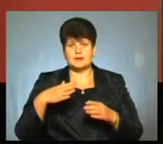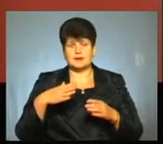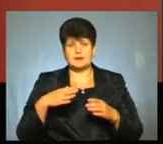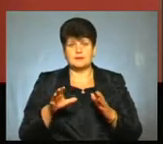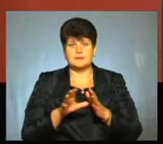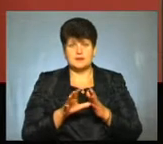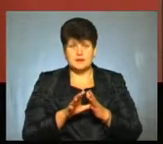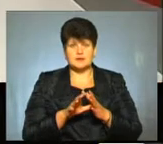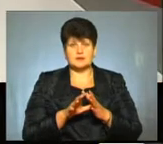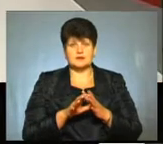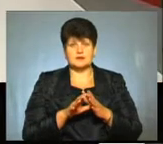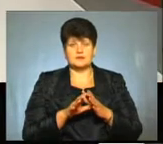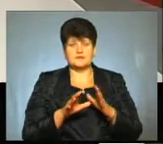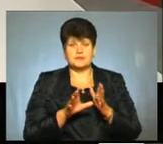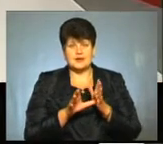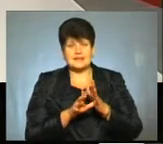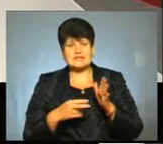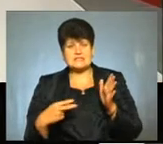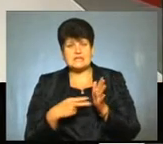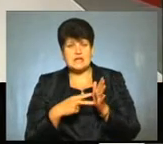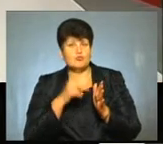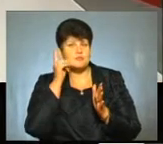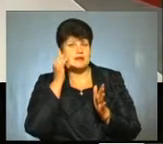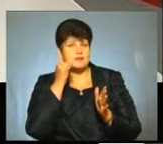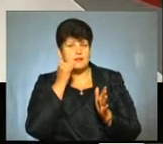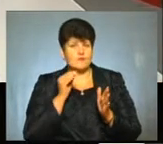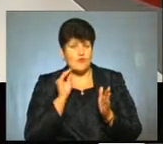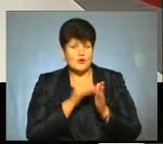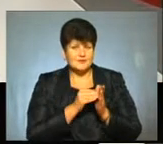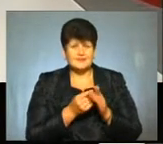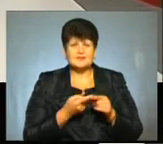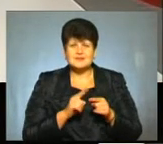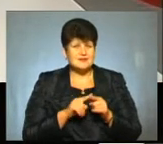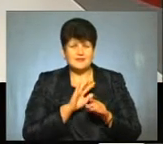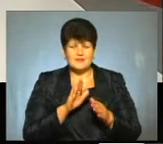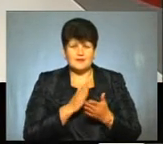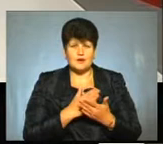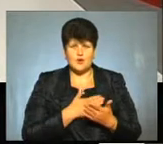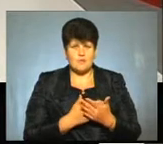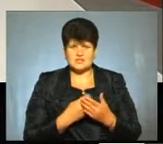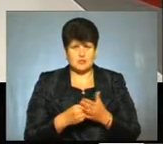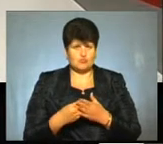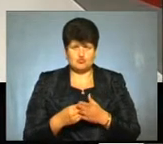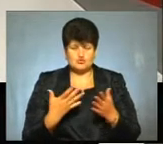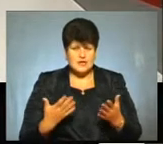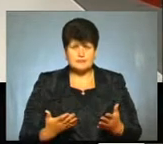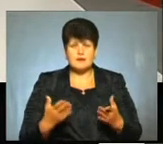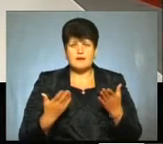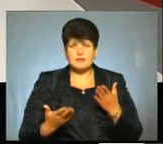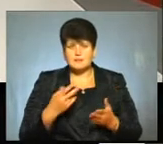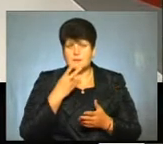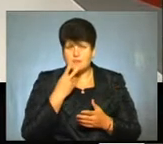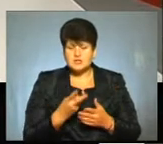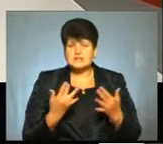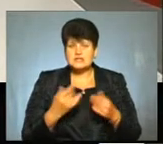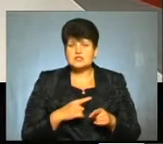би, сонячні дерева, які допомагали би тернополянам заряджати свої мобільні пристрої, це хоч і не є з громадського бюджету проект, але